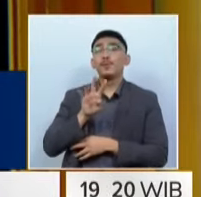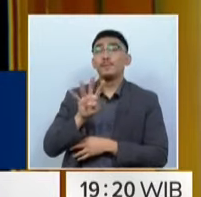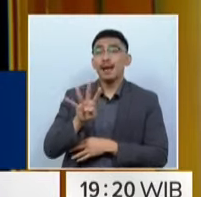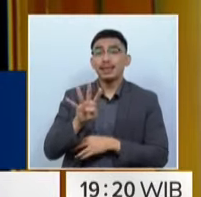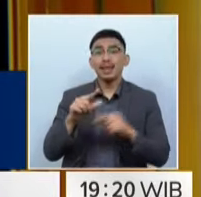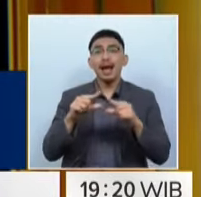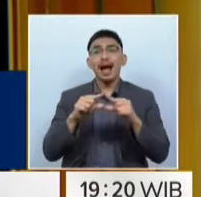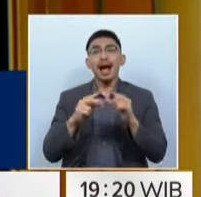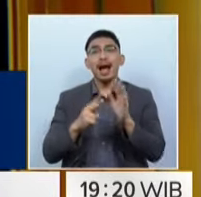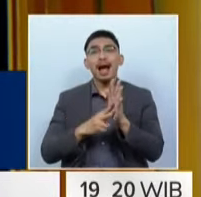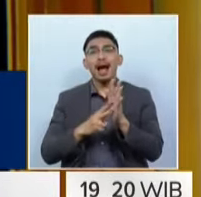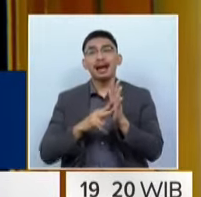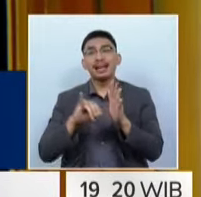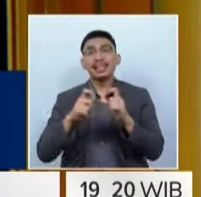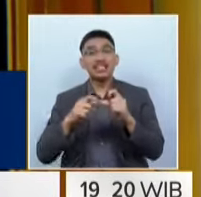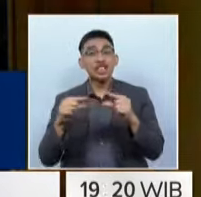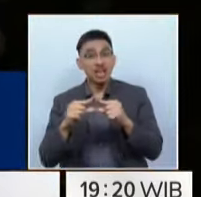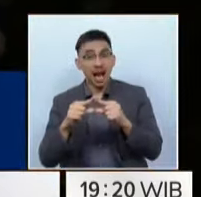pres2